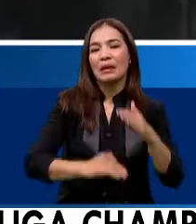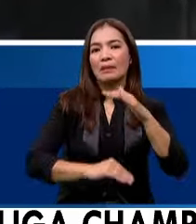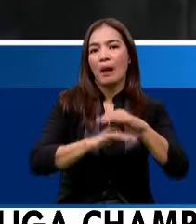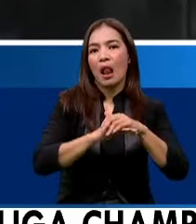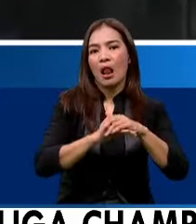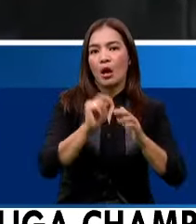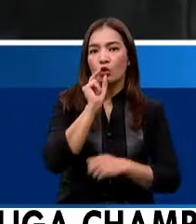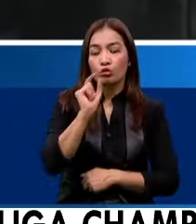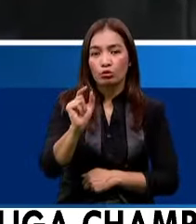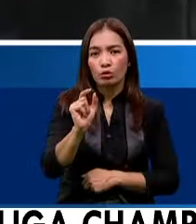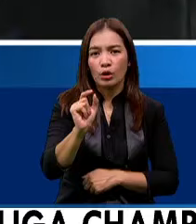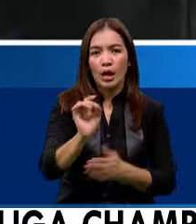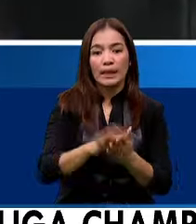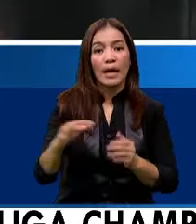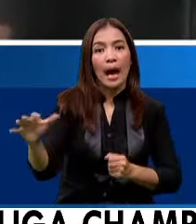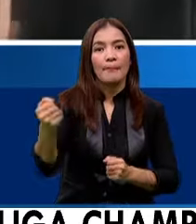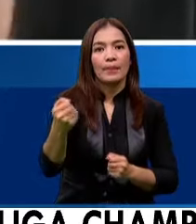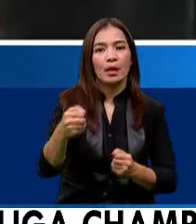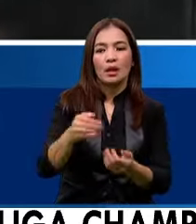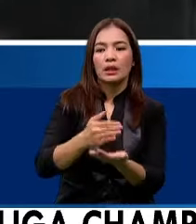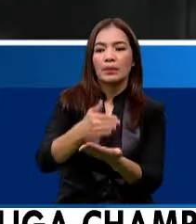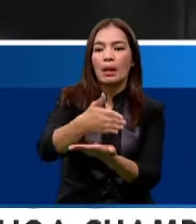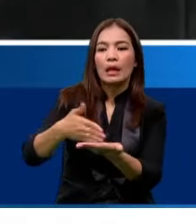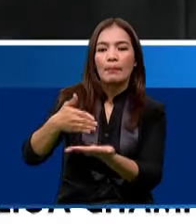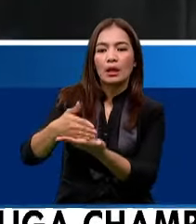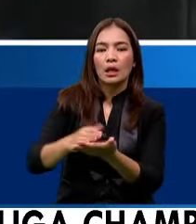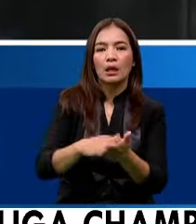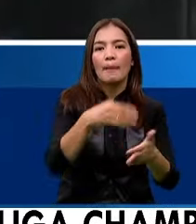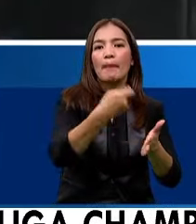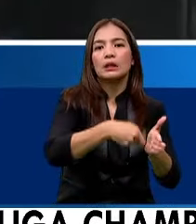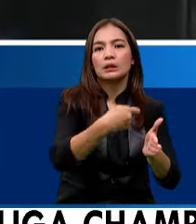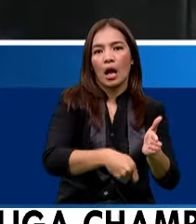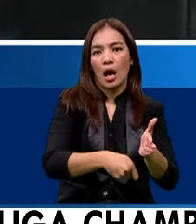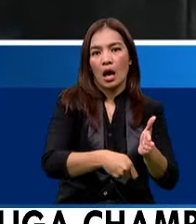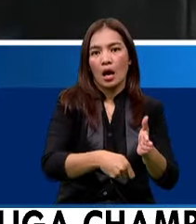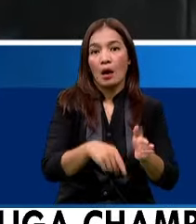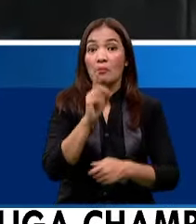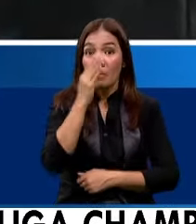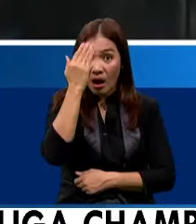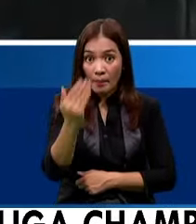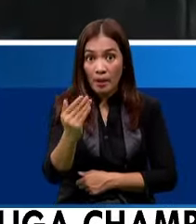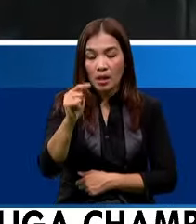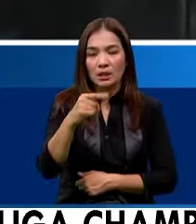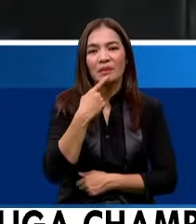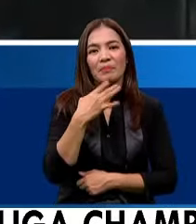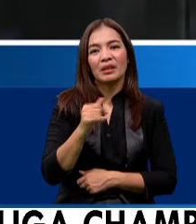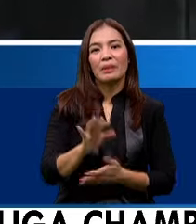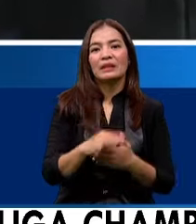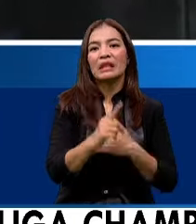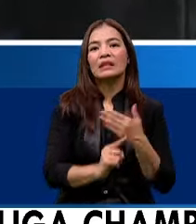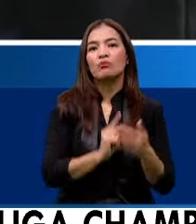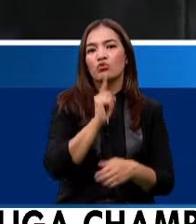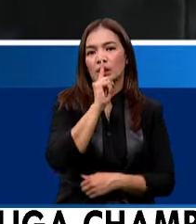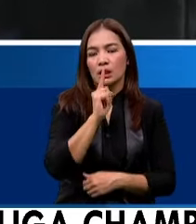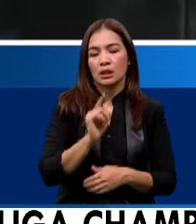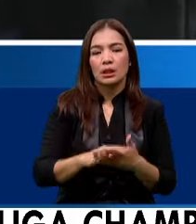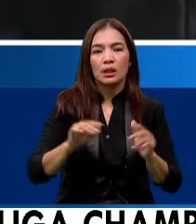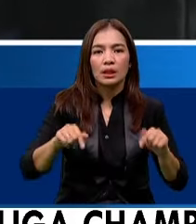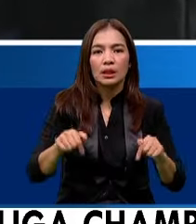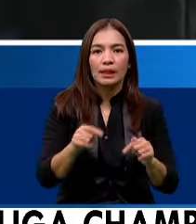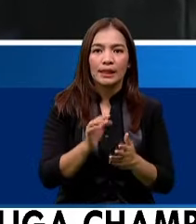apa diambil pajaknya Ya karena memang selama ini masih tersembunyi atau Underground eh beberapa di antaranya adalah sektor pertambangan dan